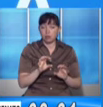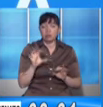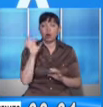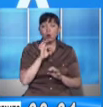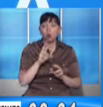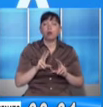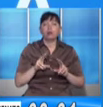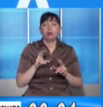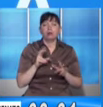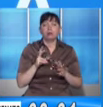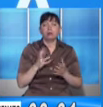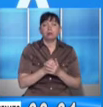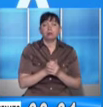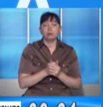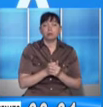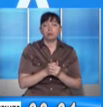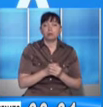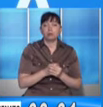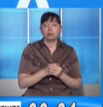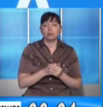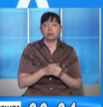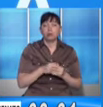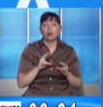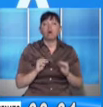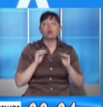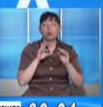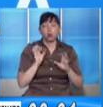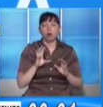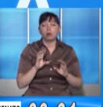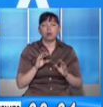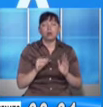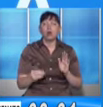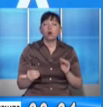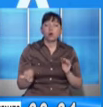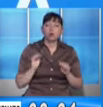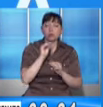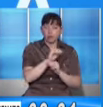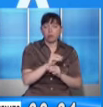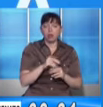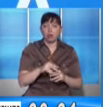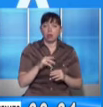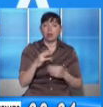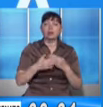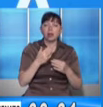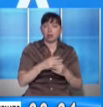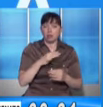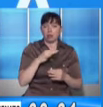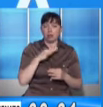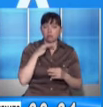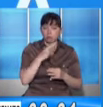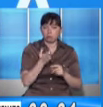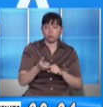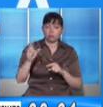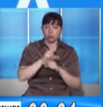vederea promiterii, de fapt în vederea instituirii unor sancțiuni dure în raport cu partidele politice care